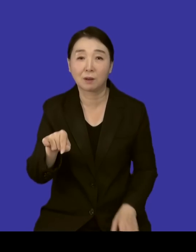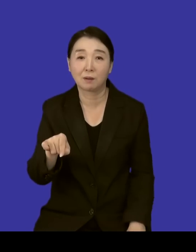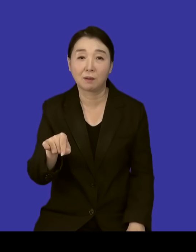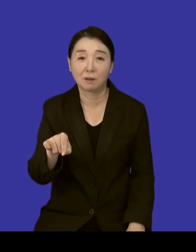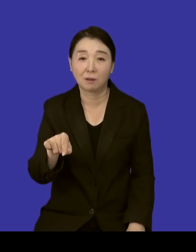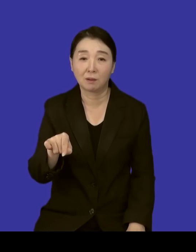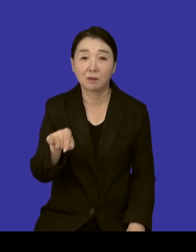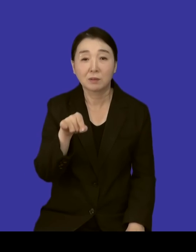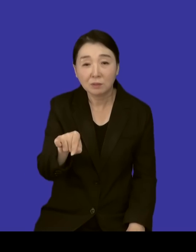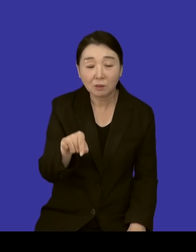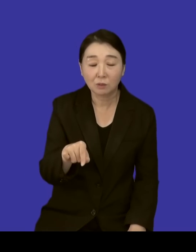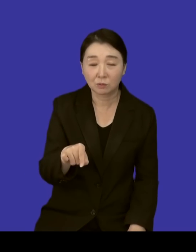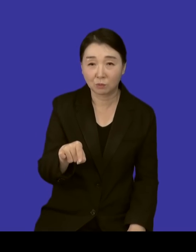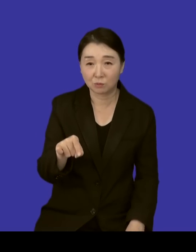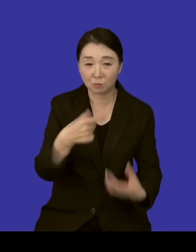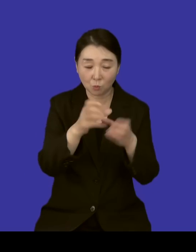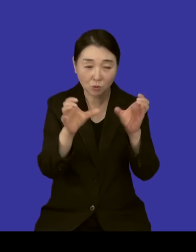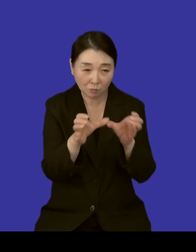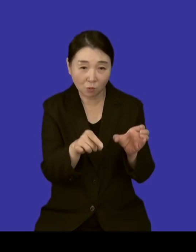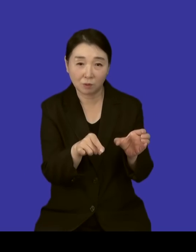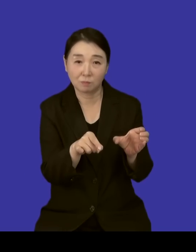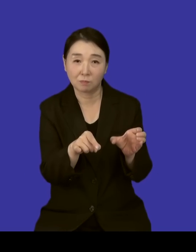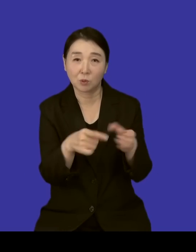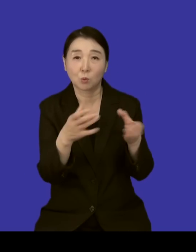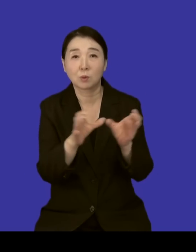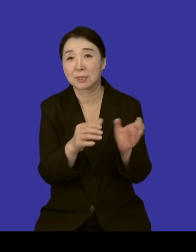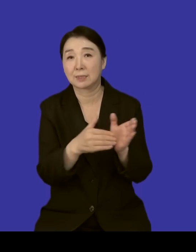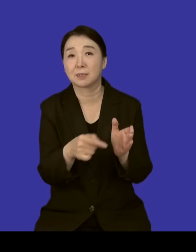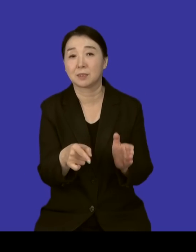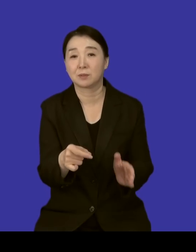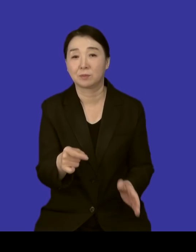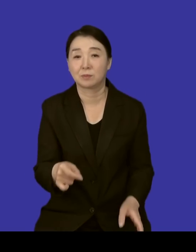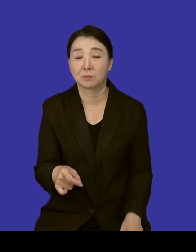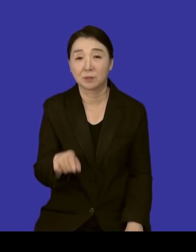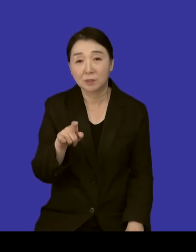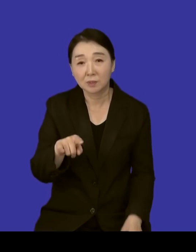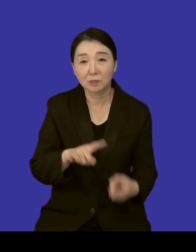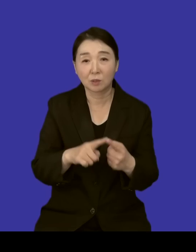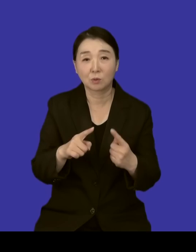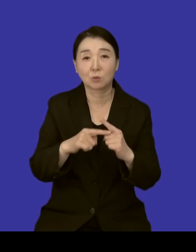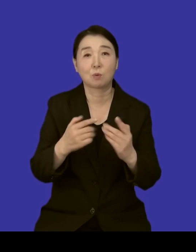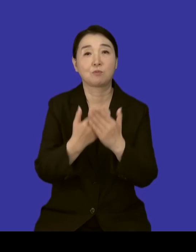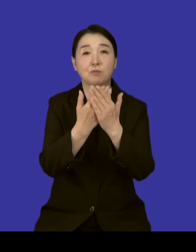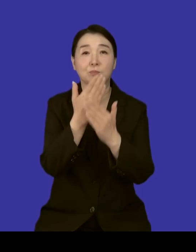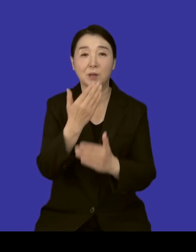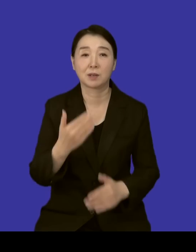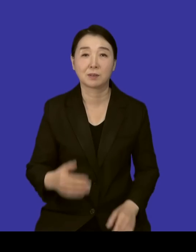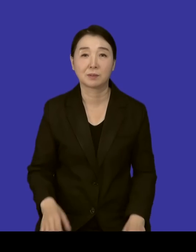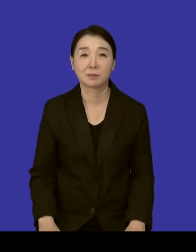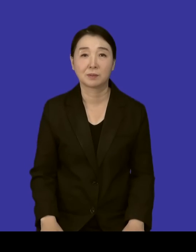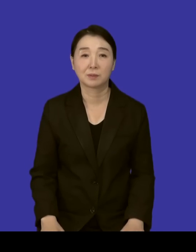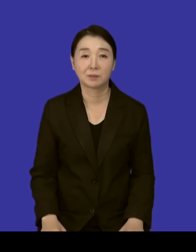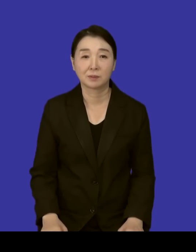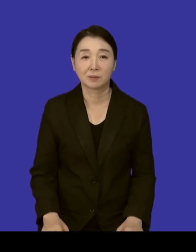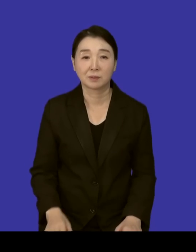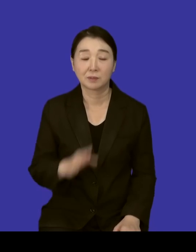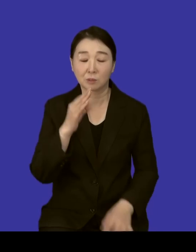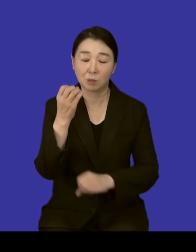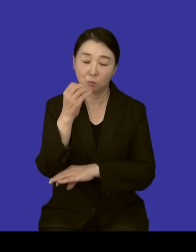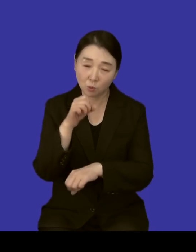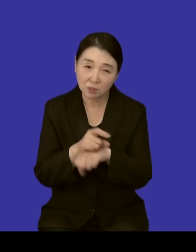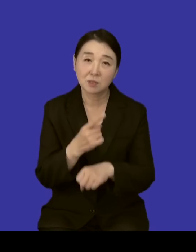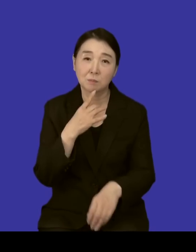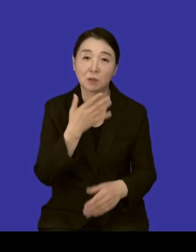이거하고 목장 모임, 예. 그 공동체 그거밖에 없는데 이렇게 교회가 부흥을 했죠. 그러니까요, 맞아요. 진짜 본질밖에